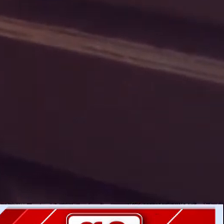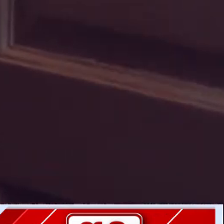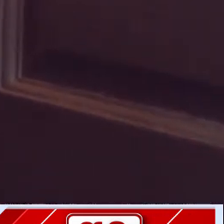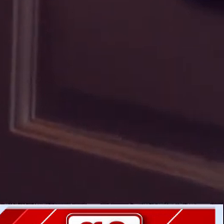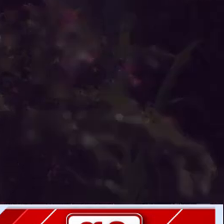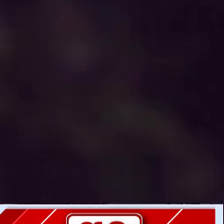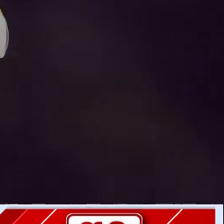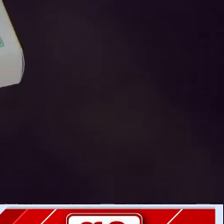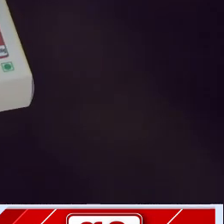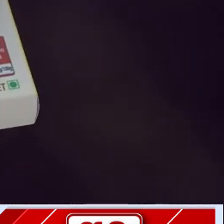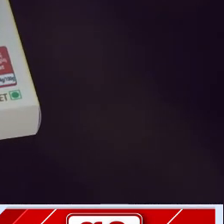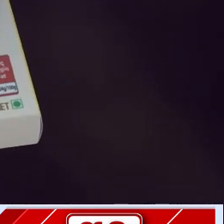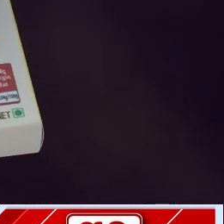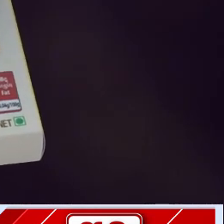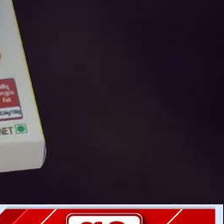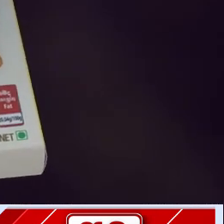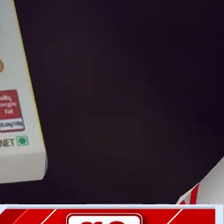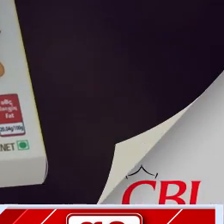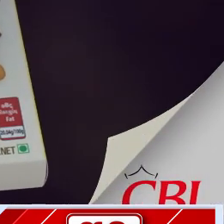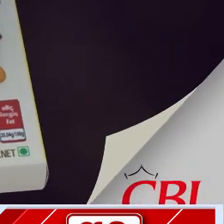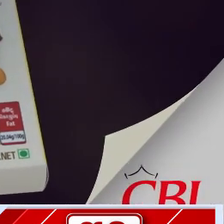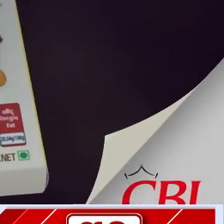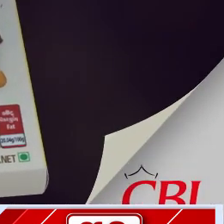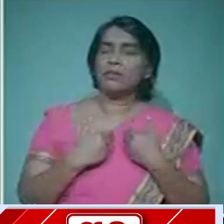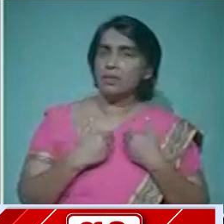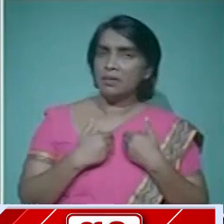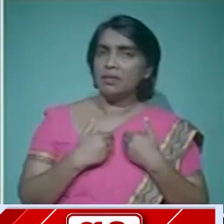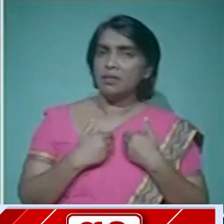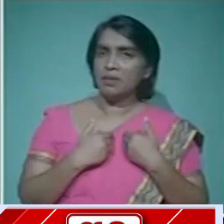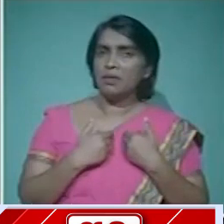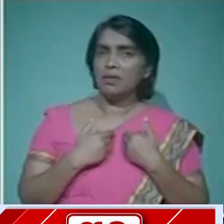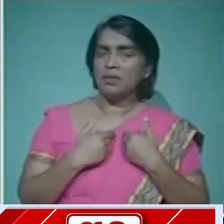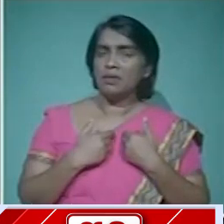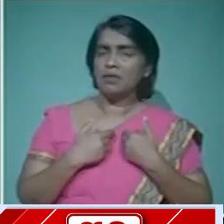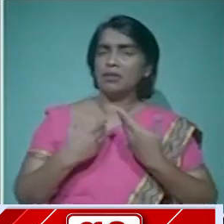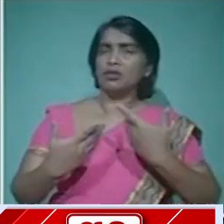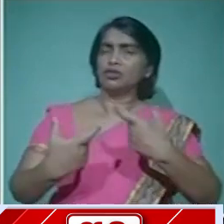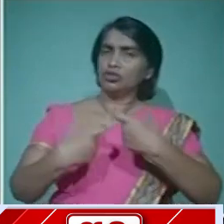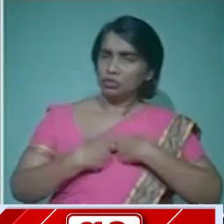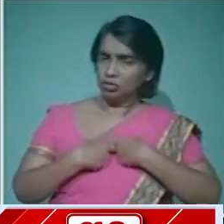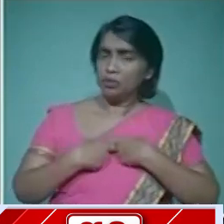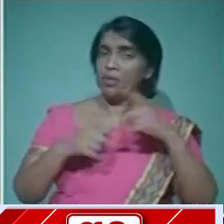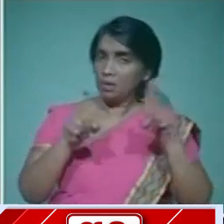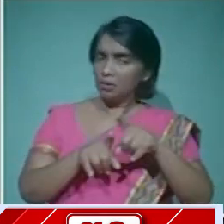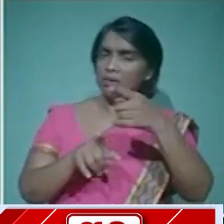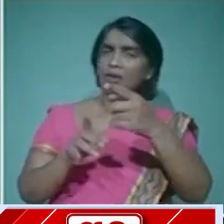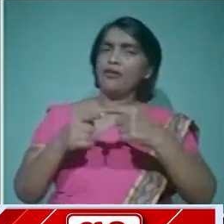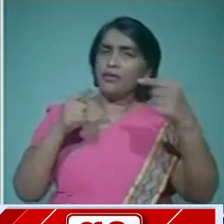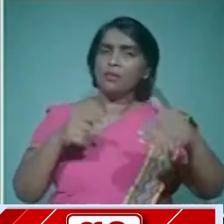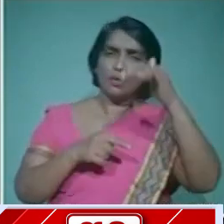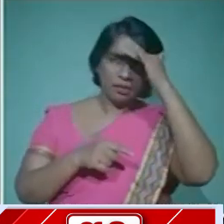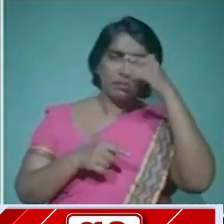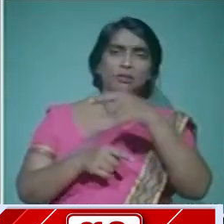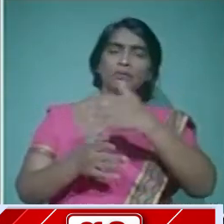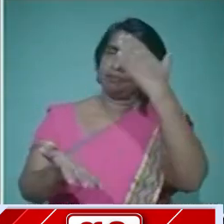හඳුන්වාදෙන රිට්ස්බරි ෂුගර් ෆ්‍රී. හරි ස්වීට් නැති වුණාට මාර ෂෝක්. අපිව නවත්තනවා වගේම ඔබතුමා කරුණා කරලා විපක්ෂ නායකතුමාවත්